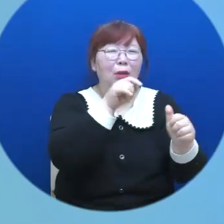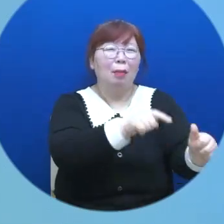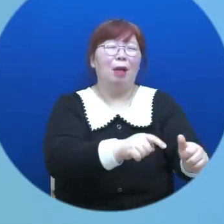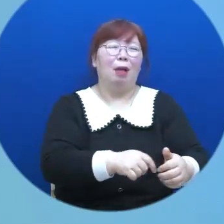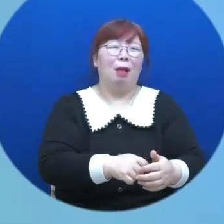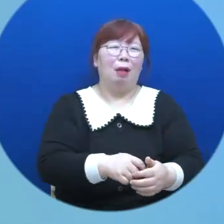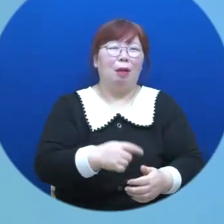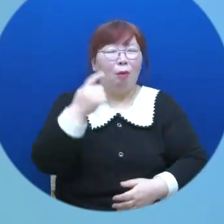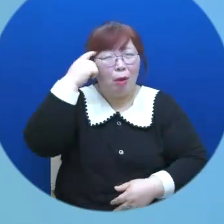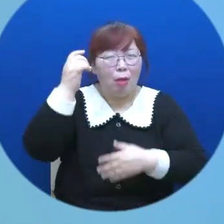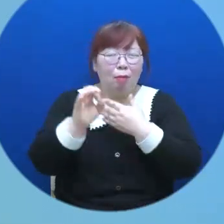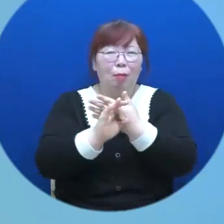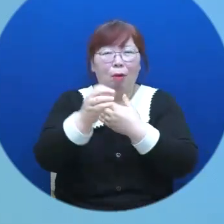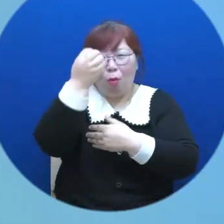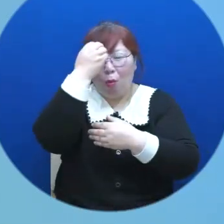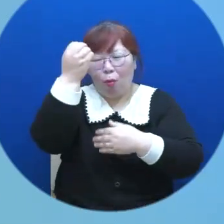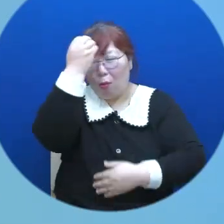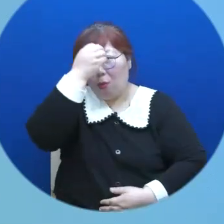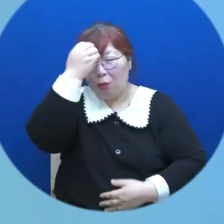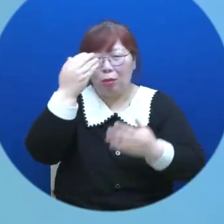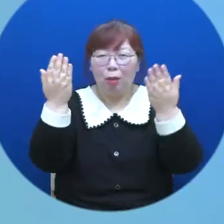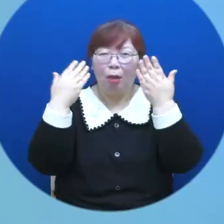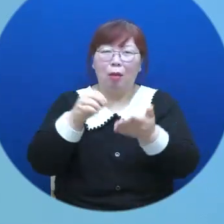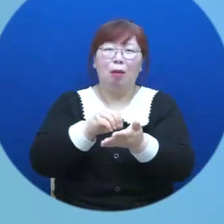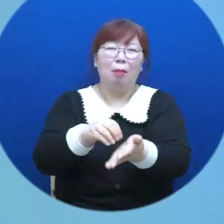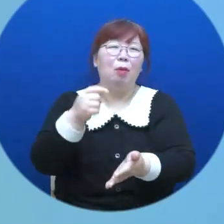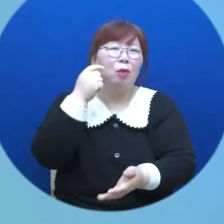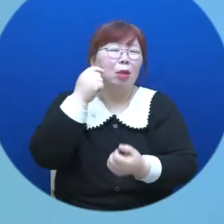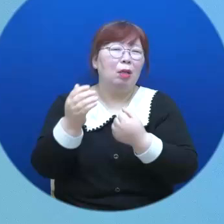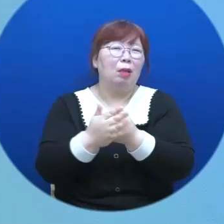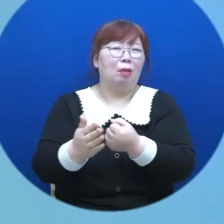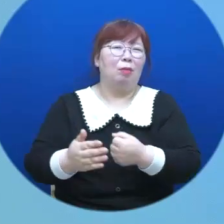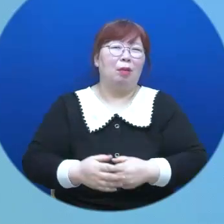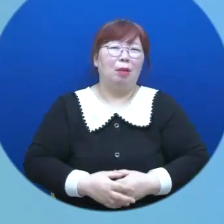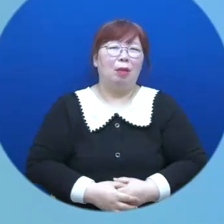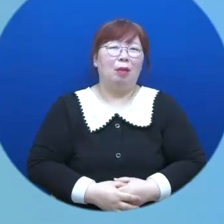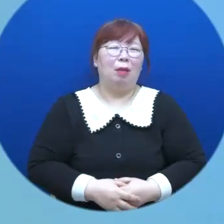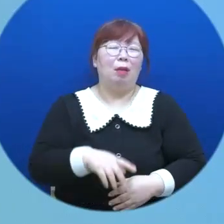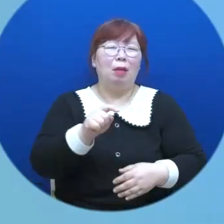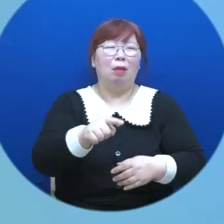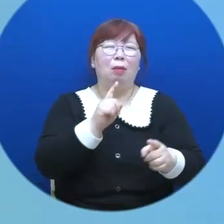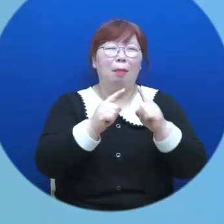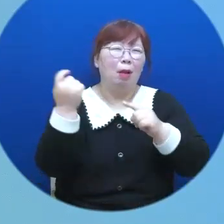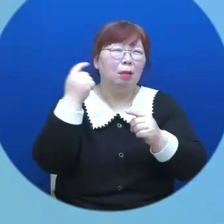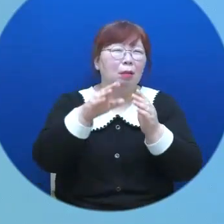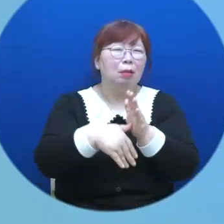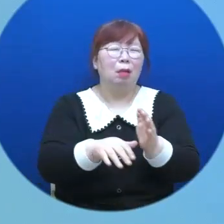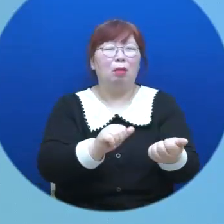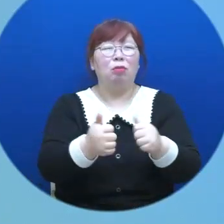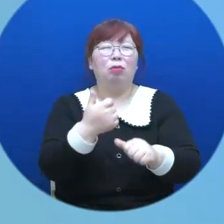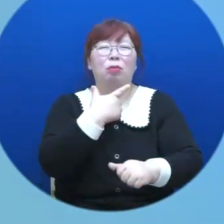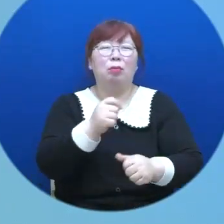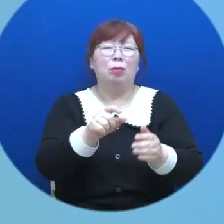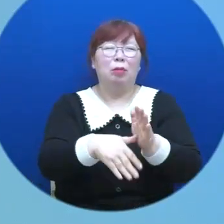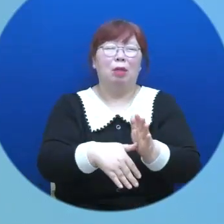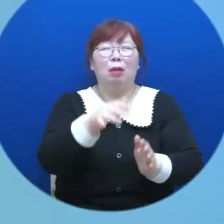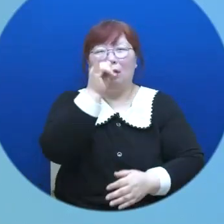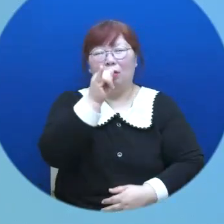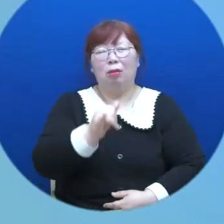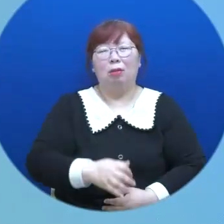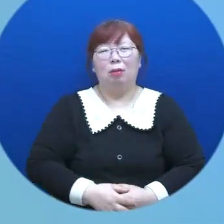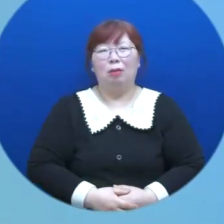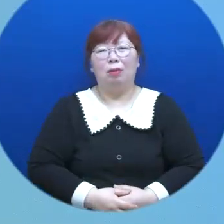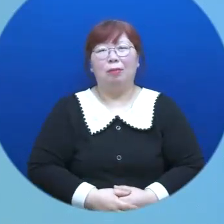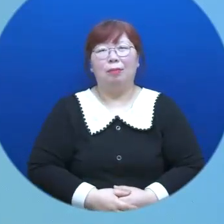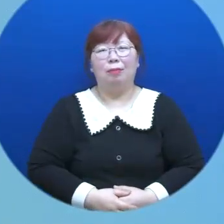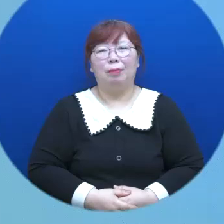죽고 싶은 마음 한두 번이 아니었다 라고 말을 하고 있는 거죠.